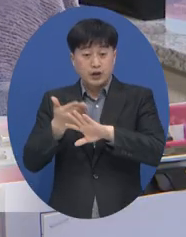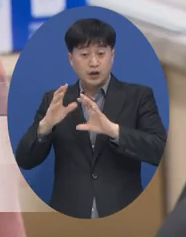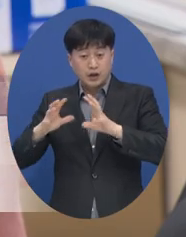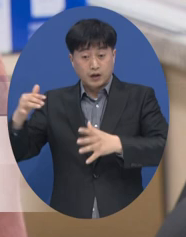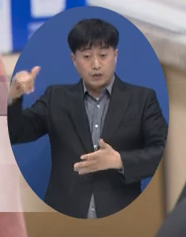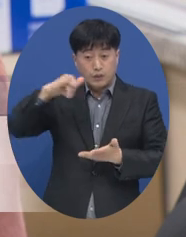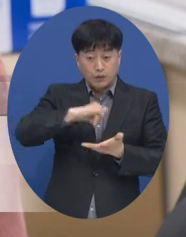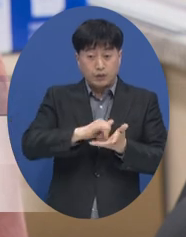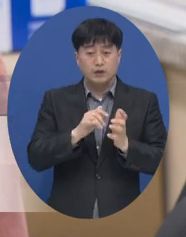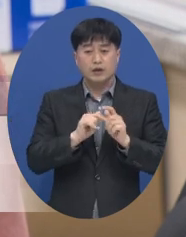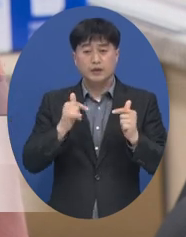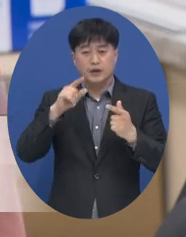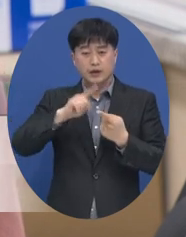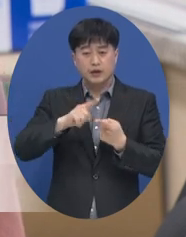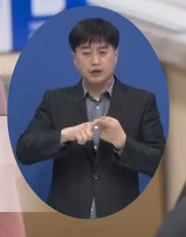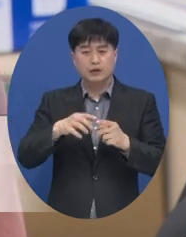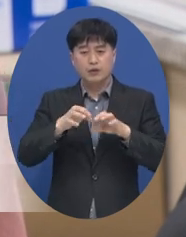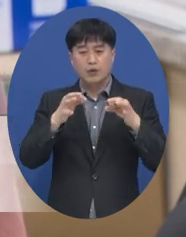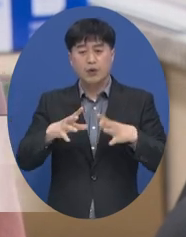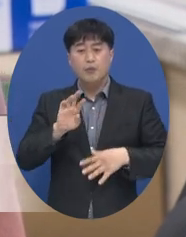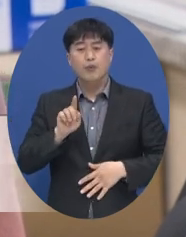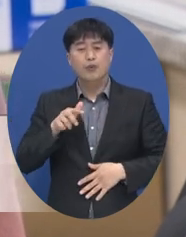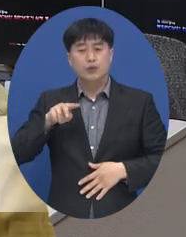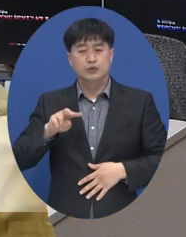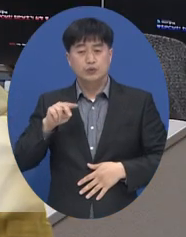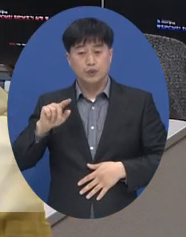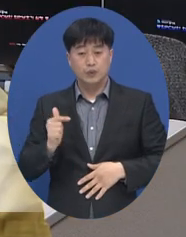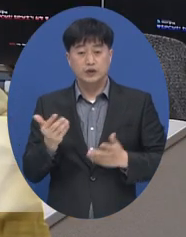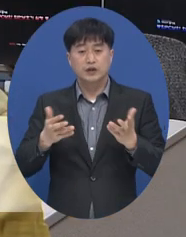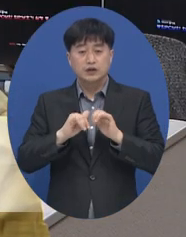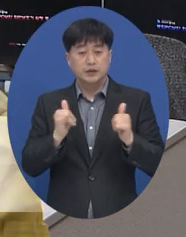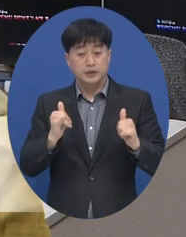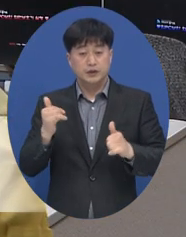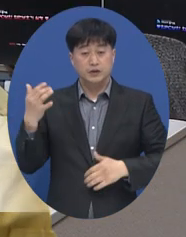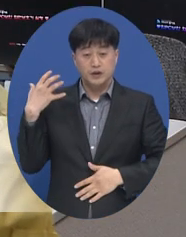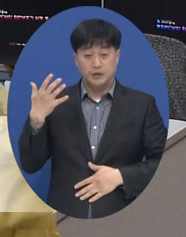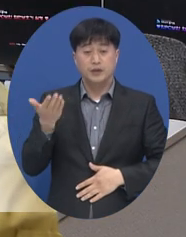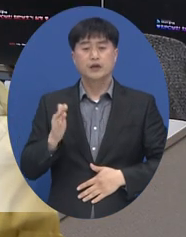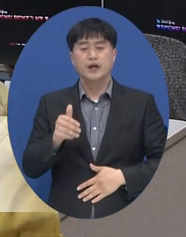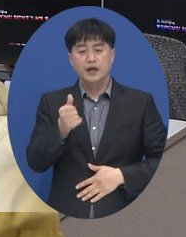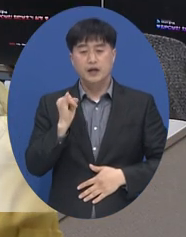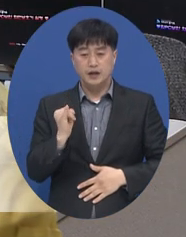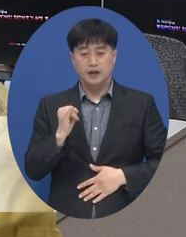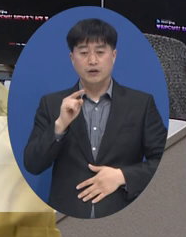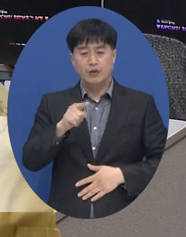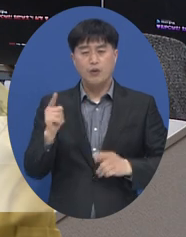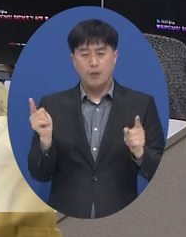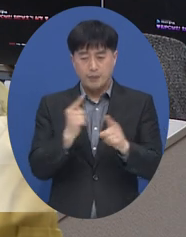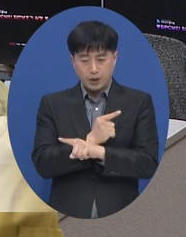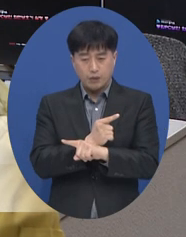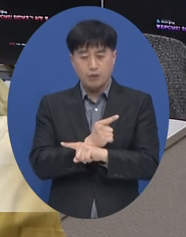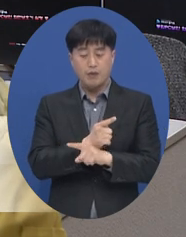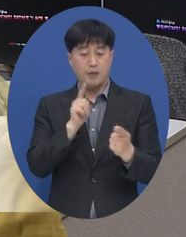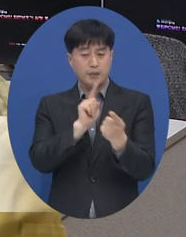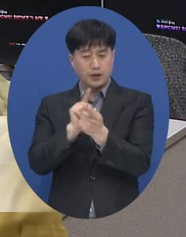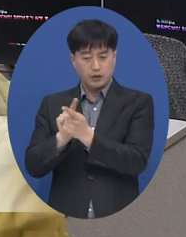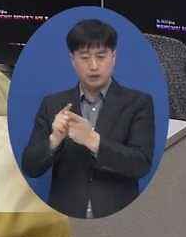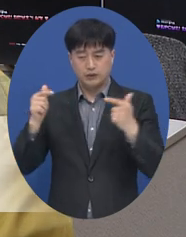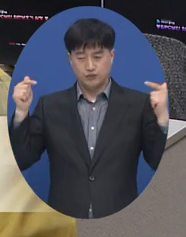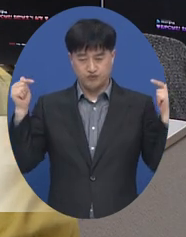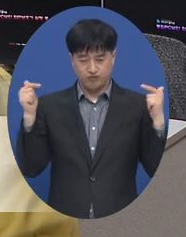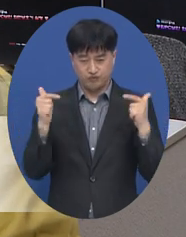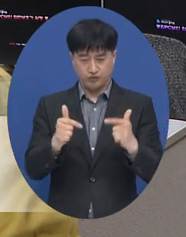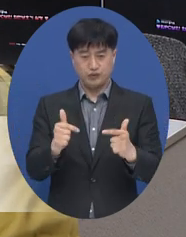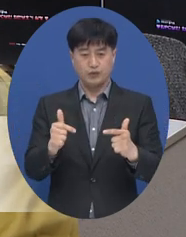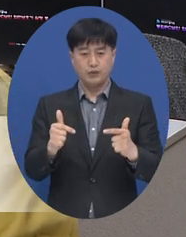해외 입국자들에 대해서 그동안 이제 보건소 직원이 하던 것들을 인공 AI가 그것을 대체함으로써